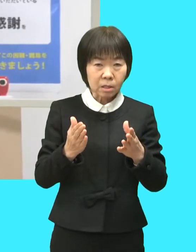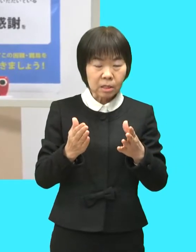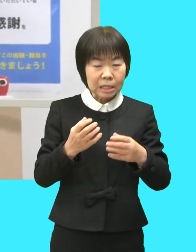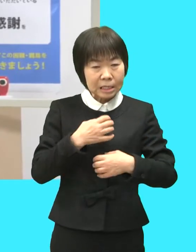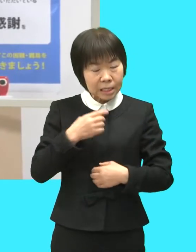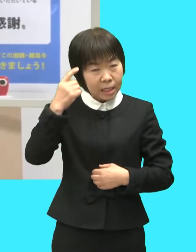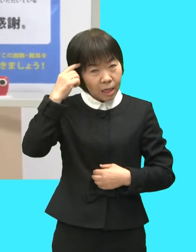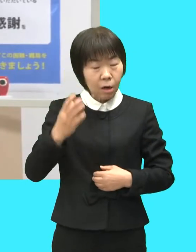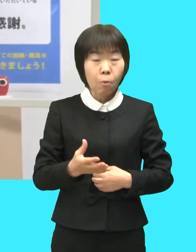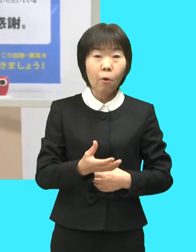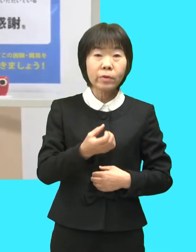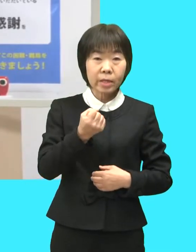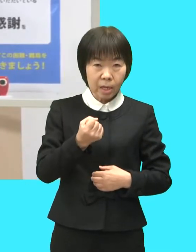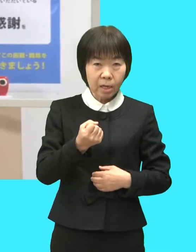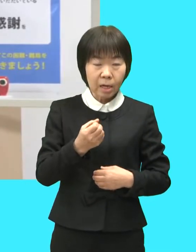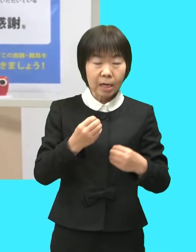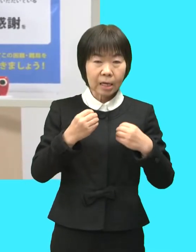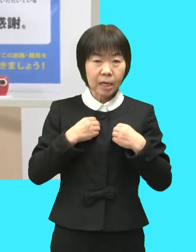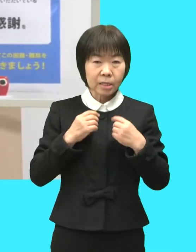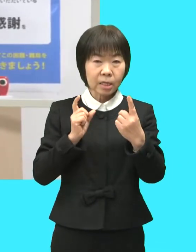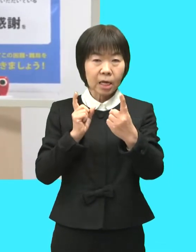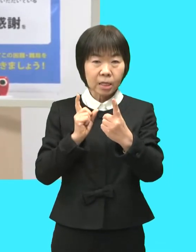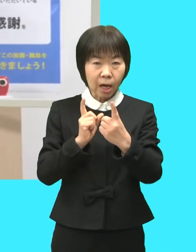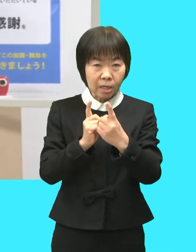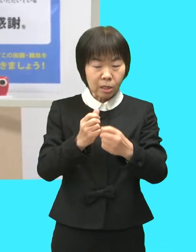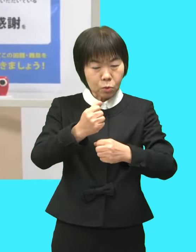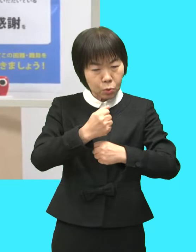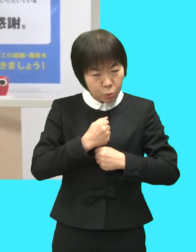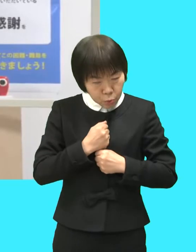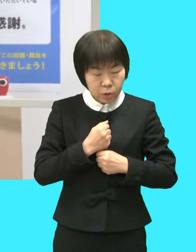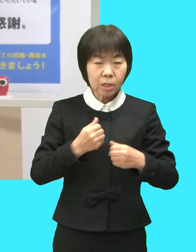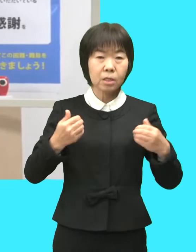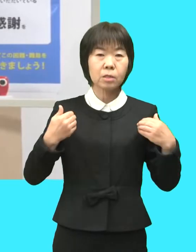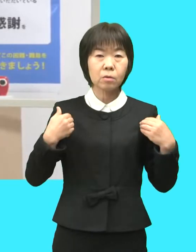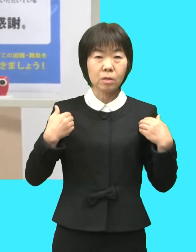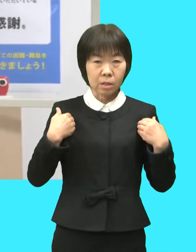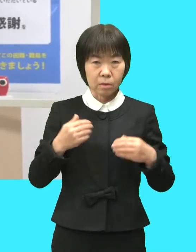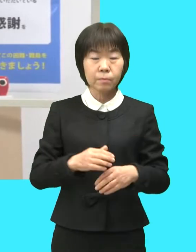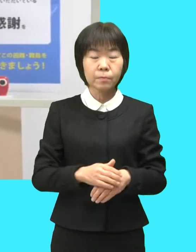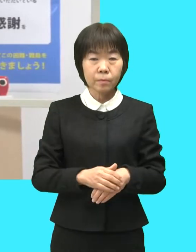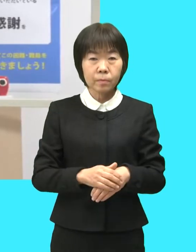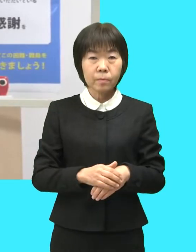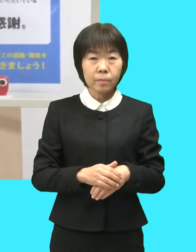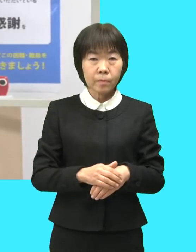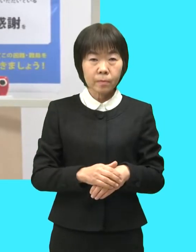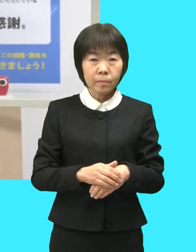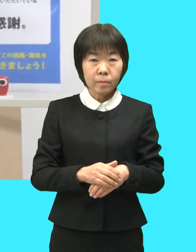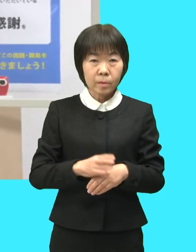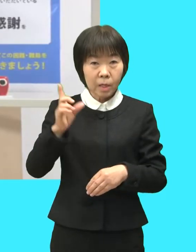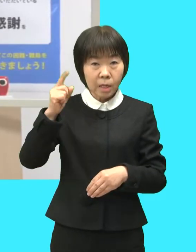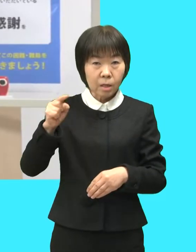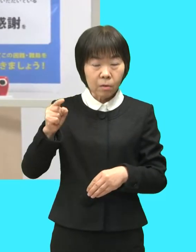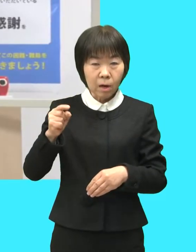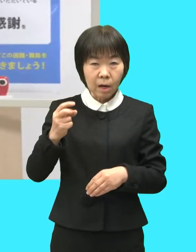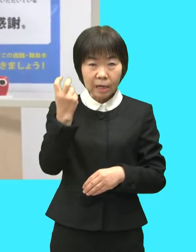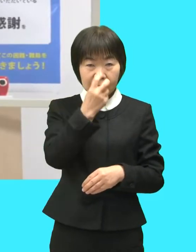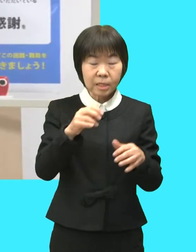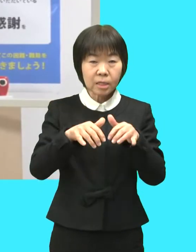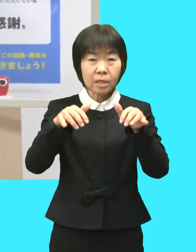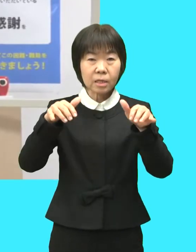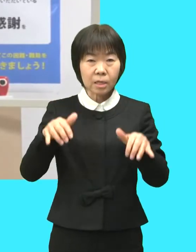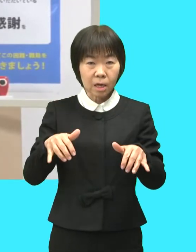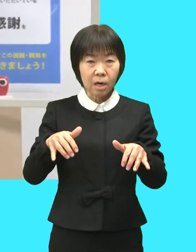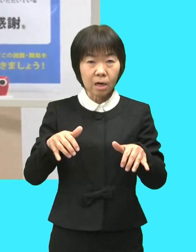い危機感を持って感染対策に当たっていかなければなりません。 県では検査体制